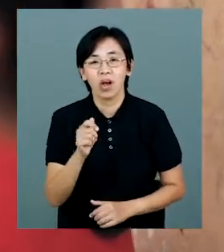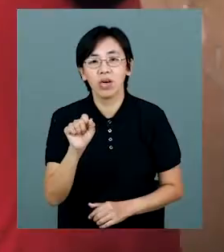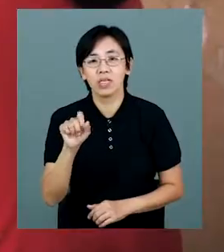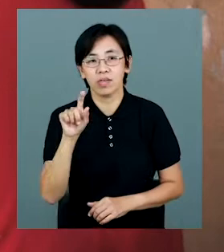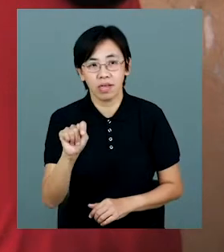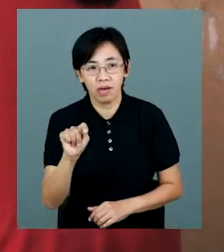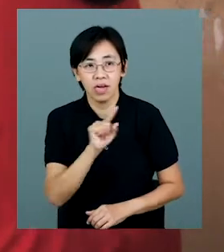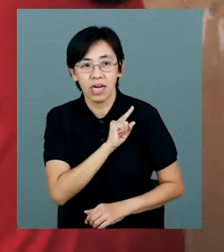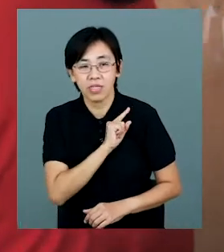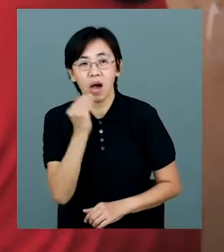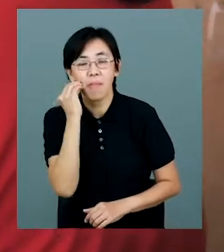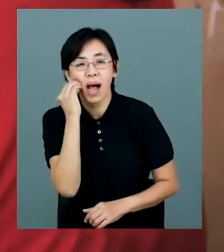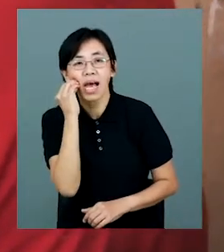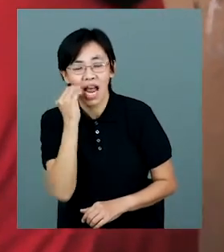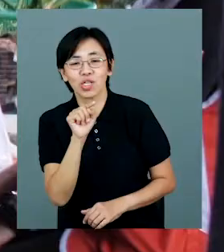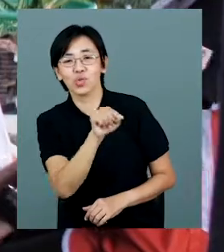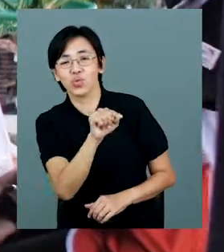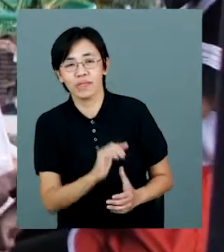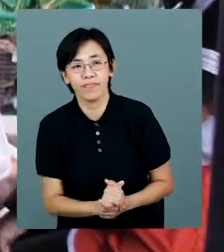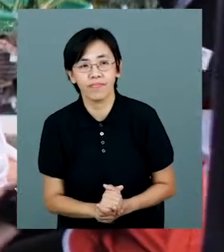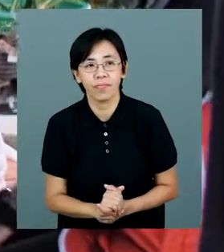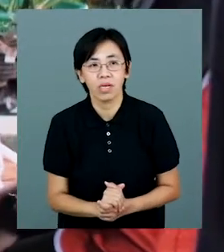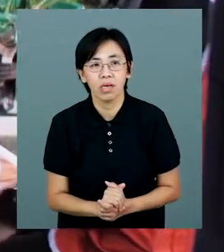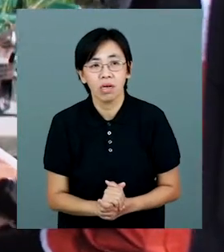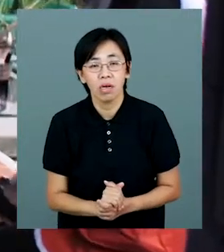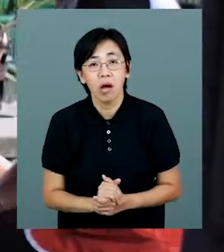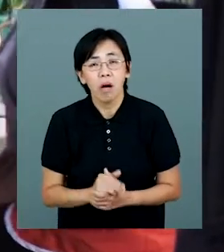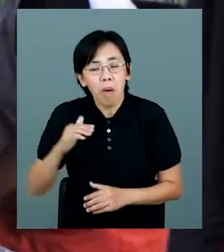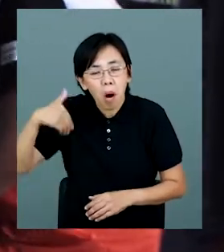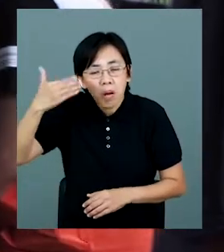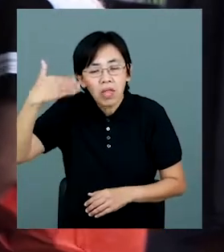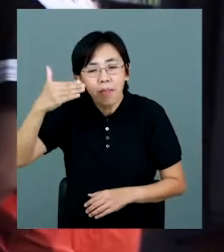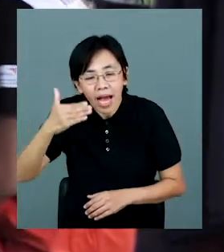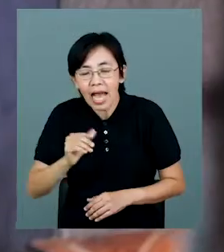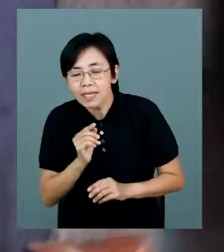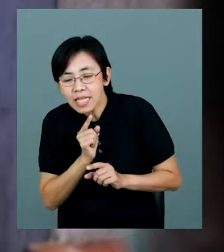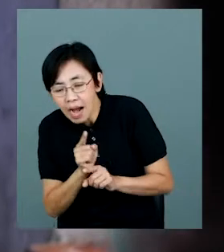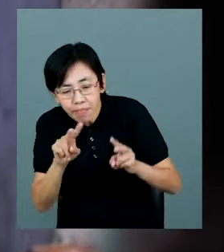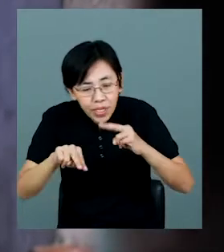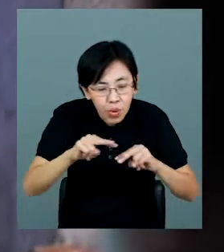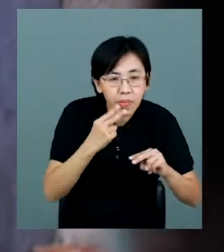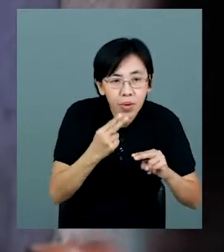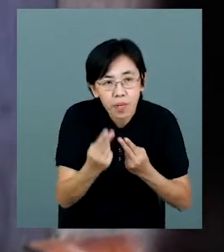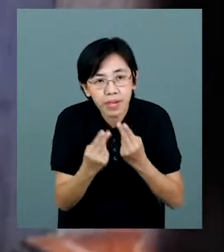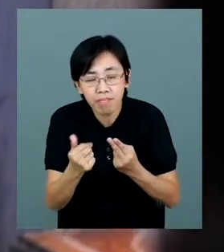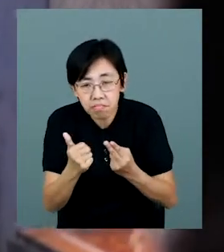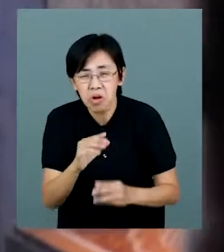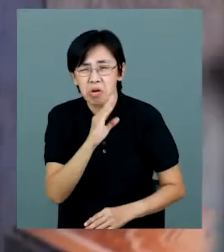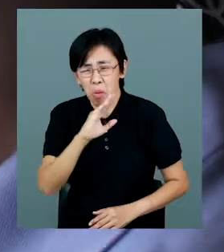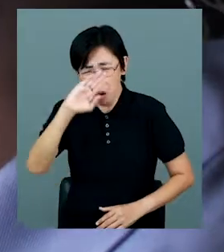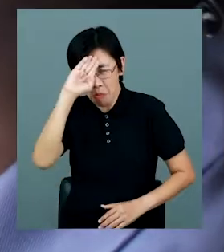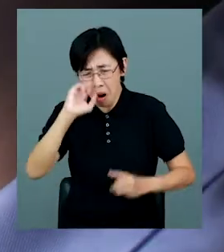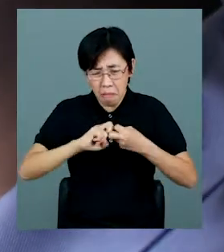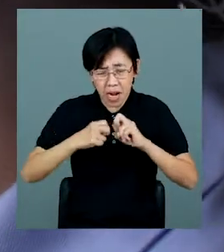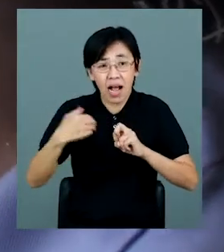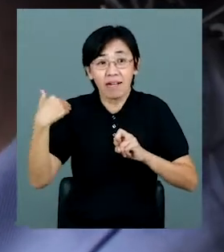ะมีอสต.ที่รับผิดชอบบ้านโซนนั้น แล้วหลังจากนั้นเขาสามารถไปติดตาม แล้วก็ไปติดตามเองได้แล้วก็ถ้าคนไข้มีปัญหา